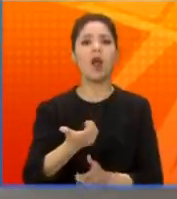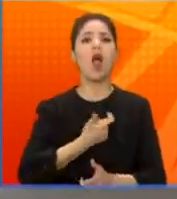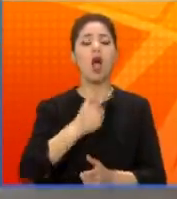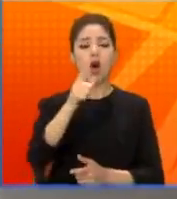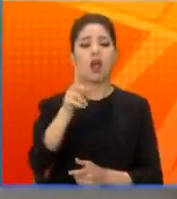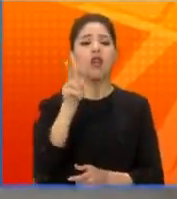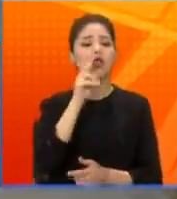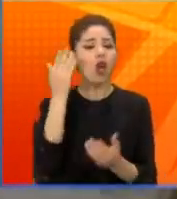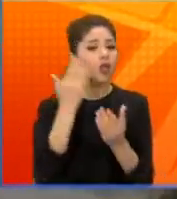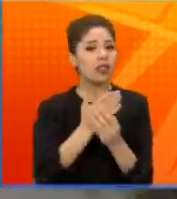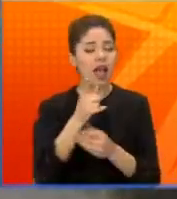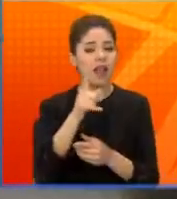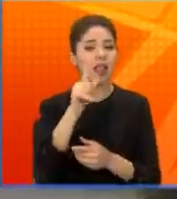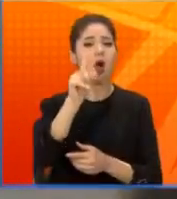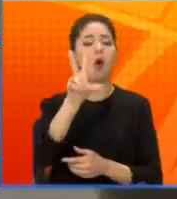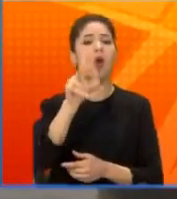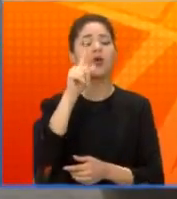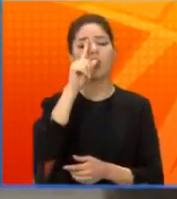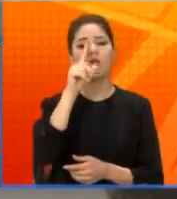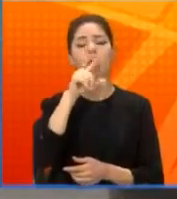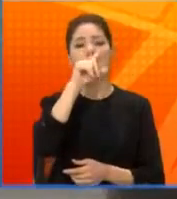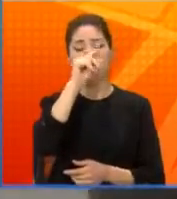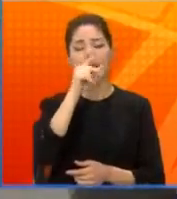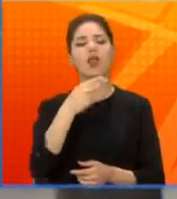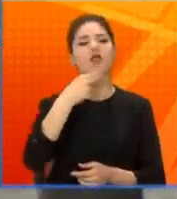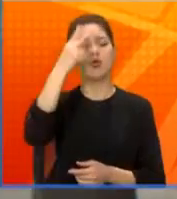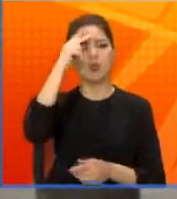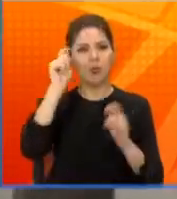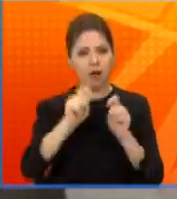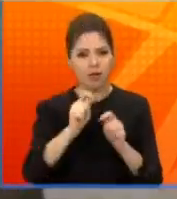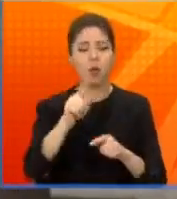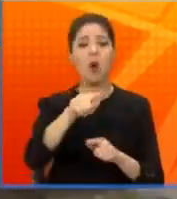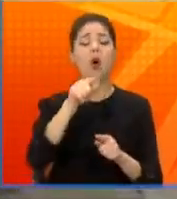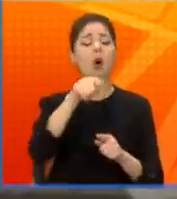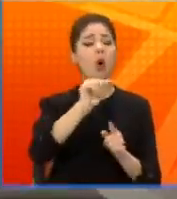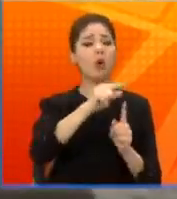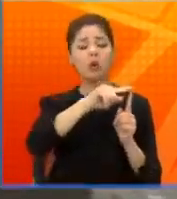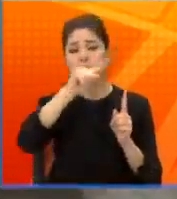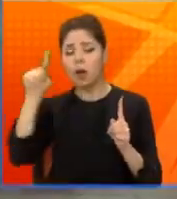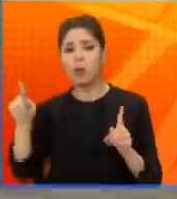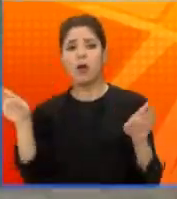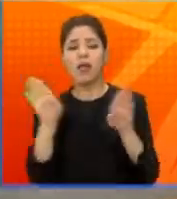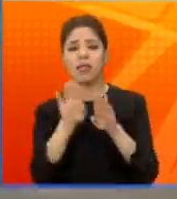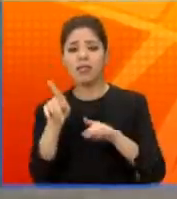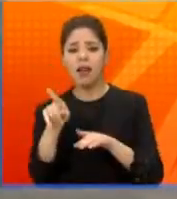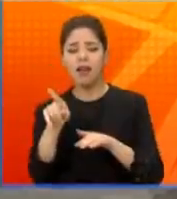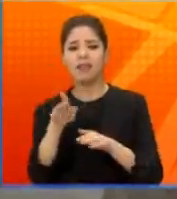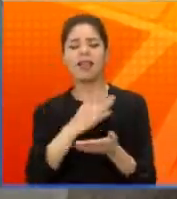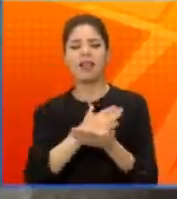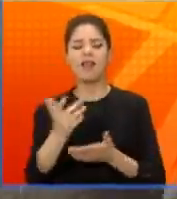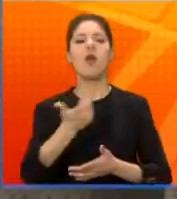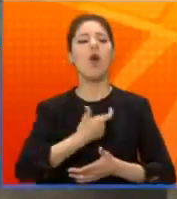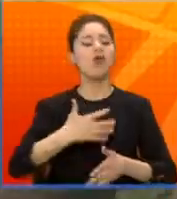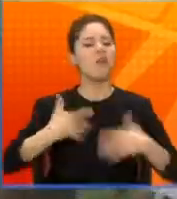son derslerini 13 Mart Cuma günü gördü ve o günden bugüne de tatiller. Öğrenciler merak